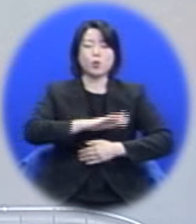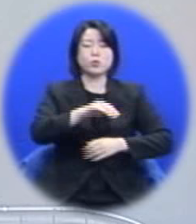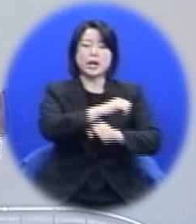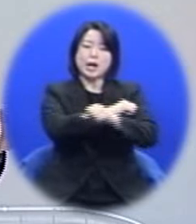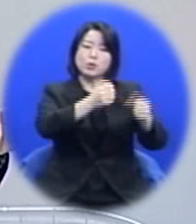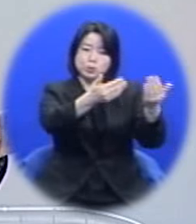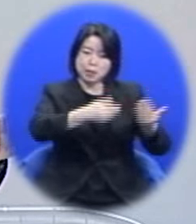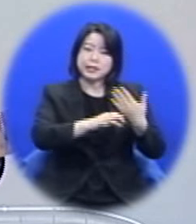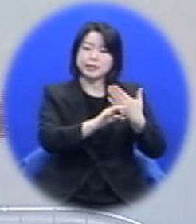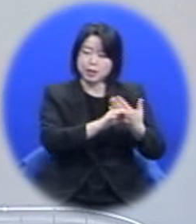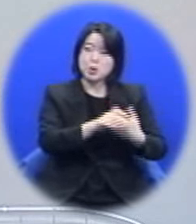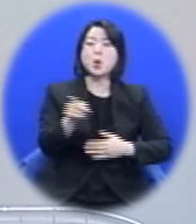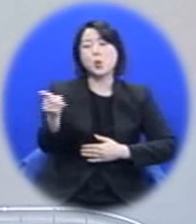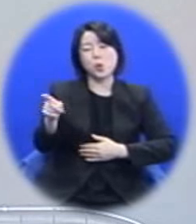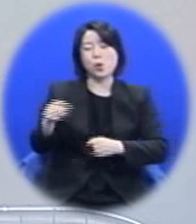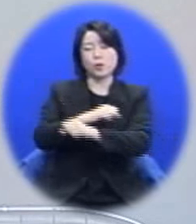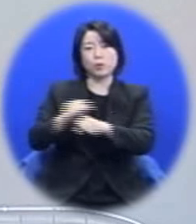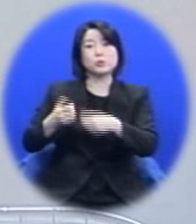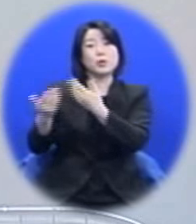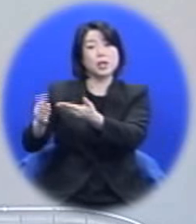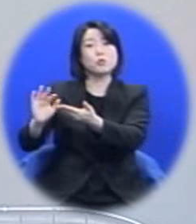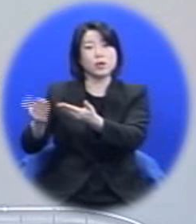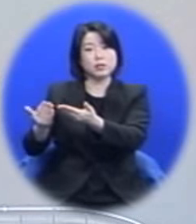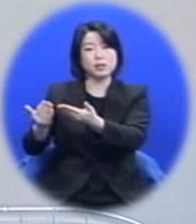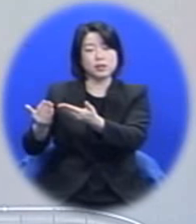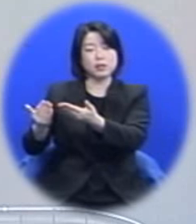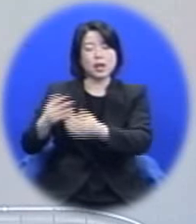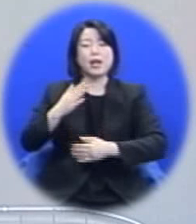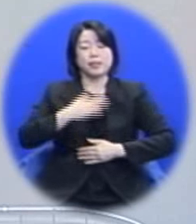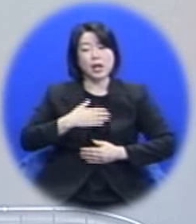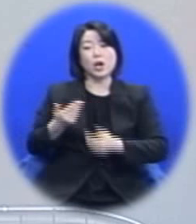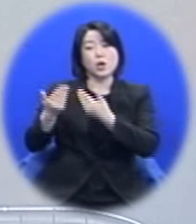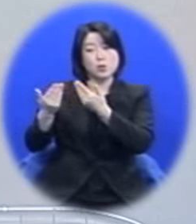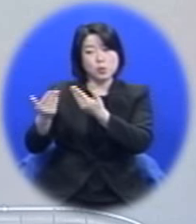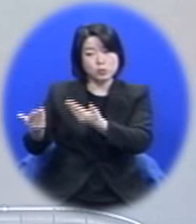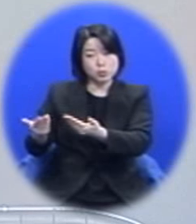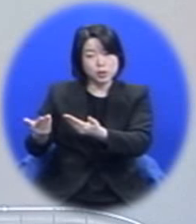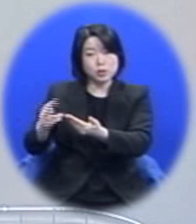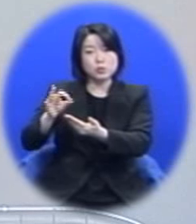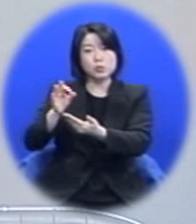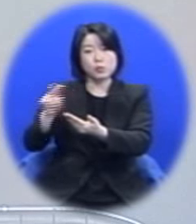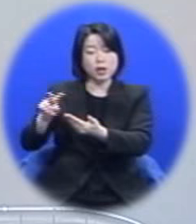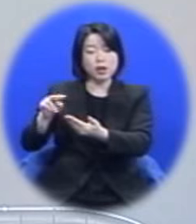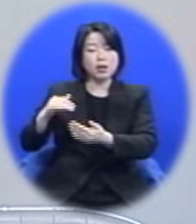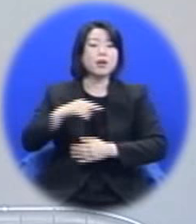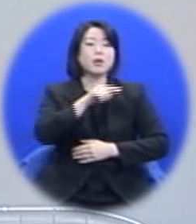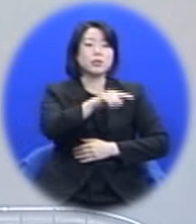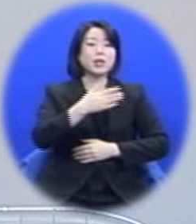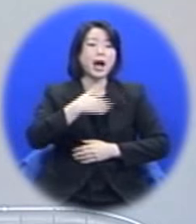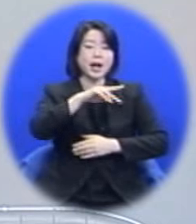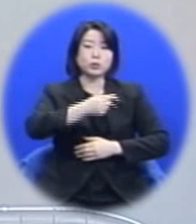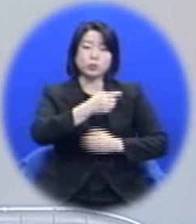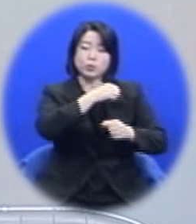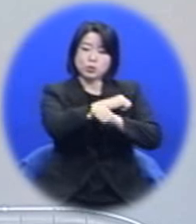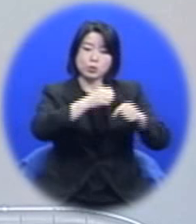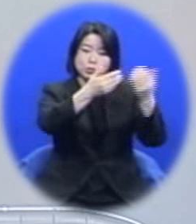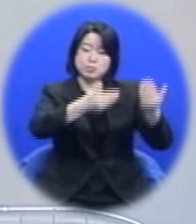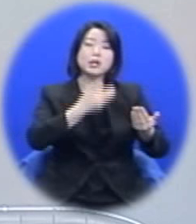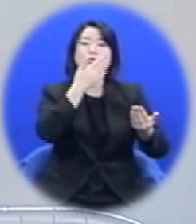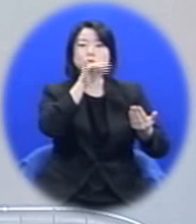용서받았다면 용서해야 되고 우리가 용서해야 용서받을 수 있다는 거예요. 그런데 여러분, 이